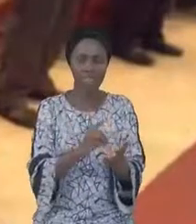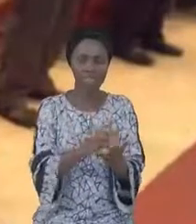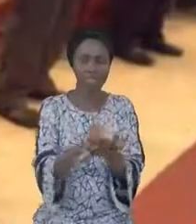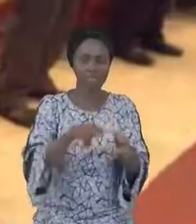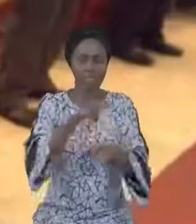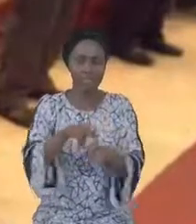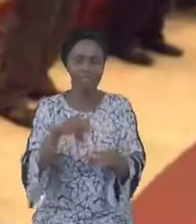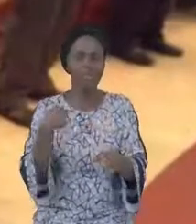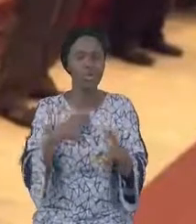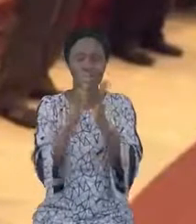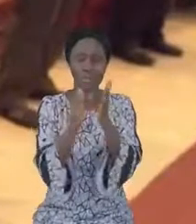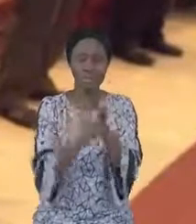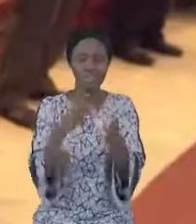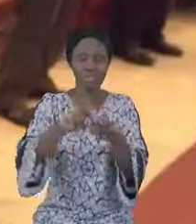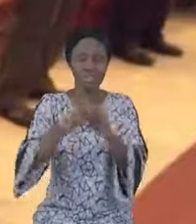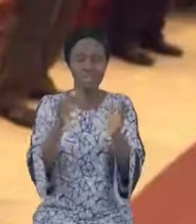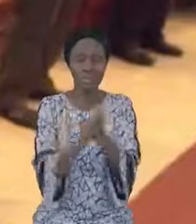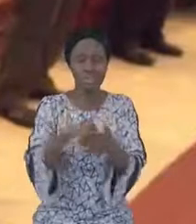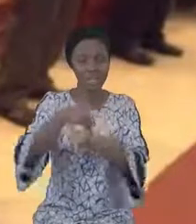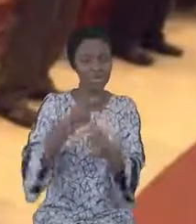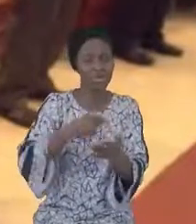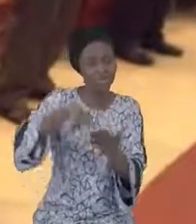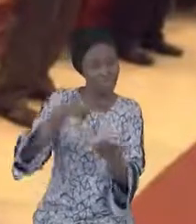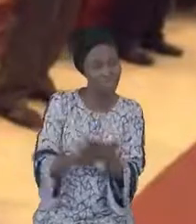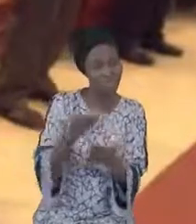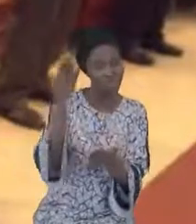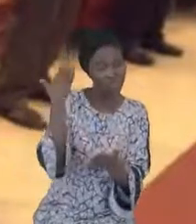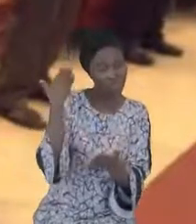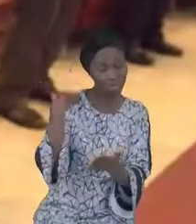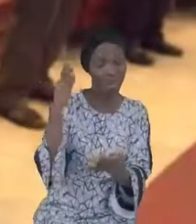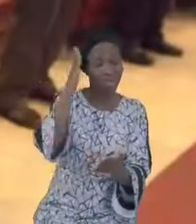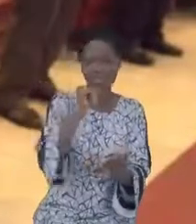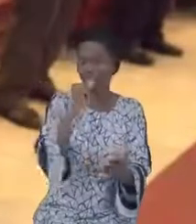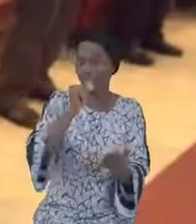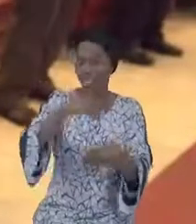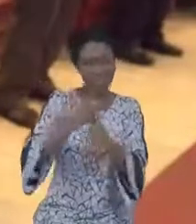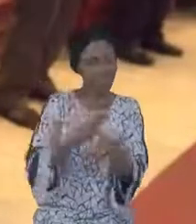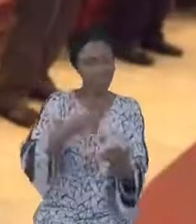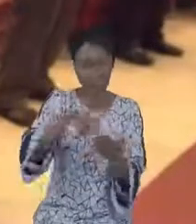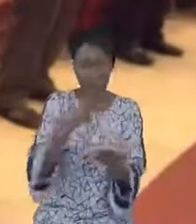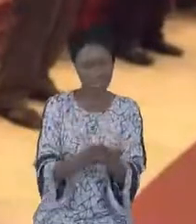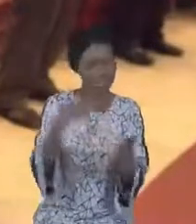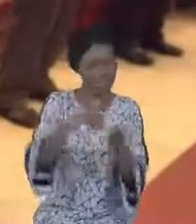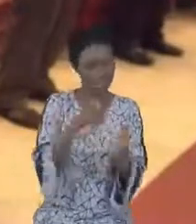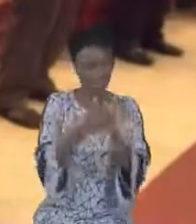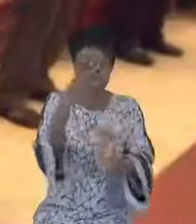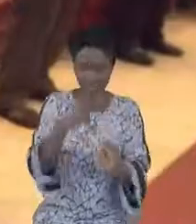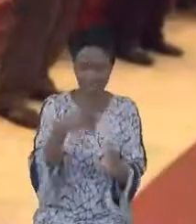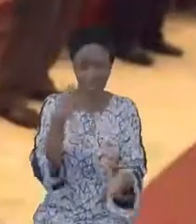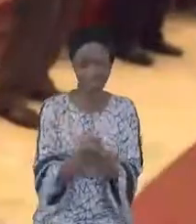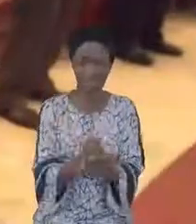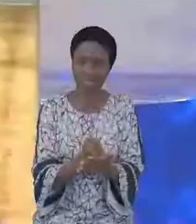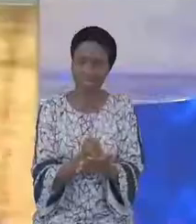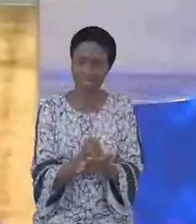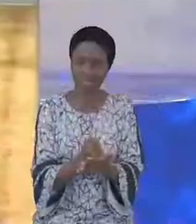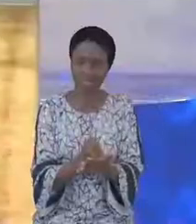le problème qui nous a vaincus dans le passé ne va plus nous vaincre à partir de ce jour au nom de